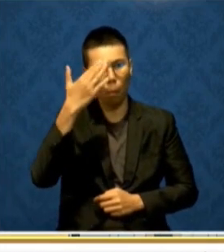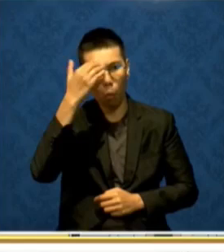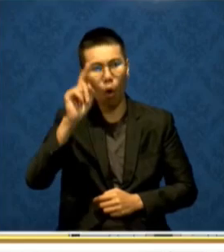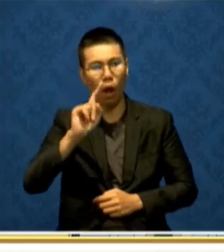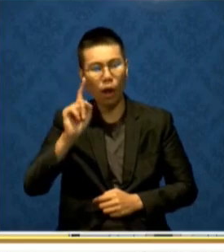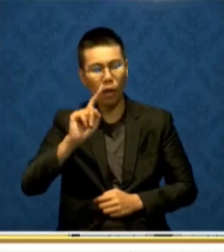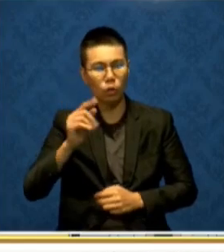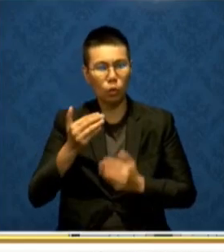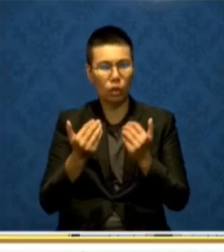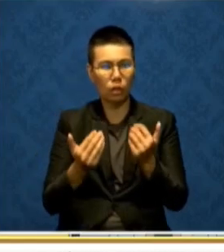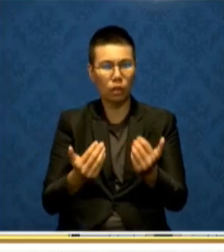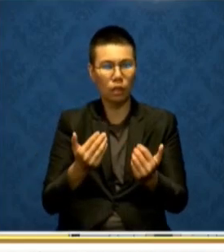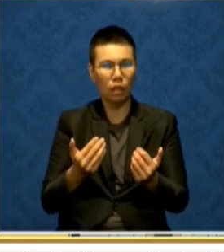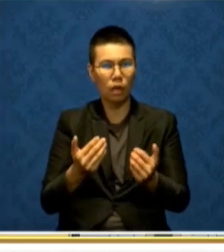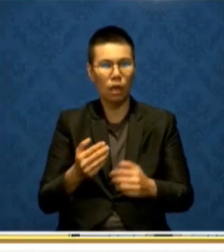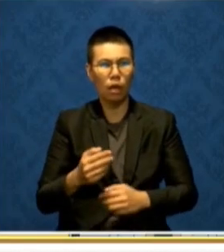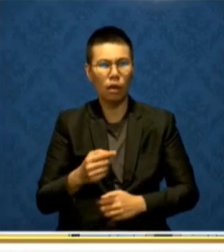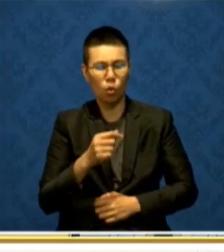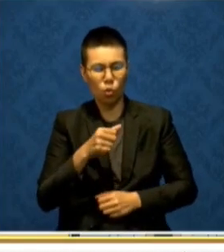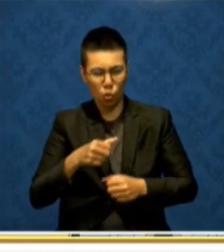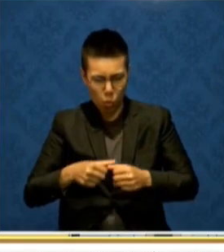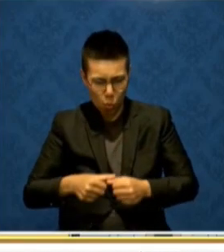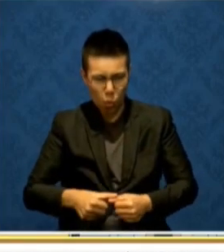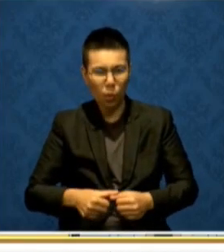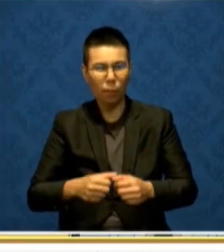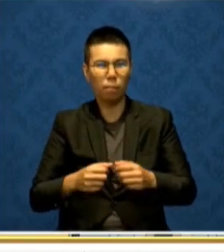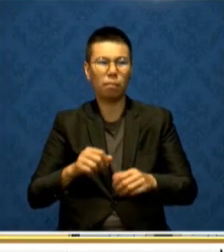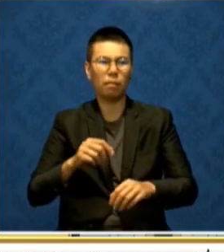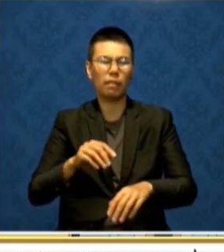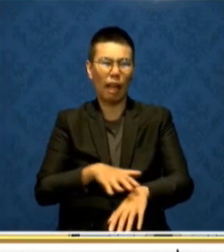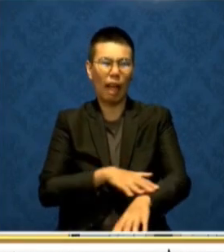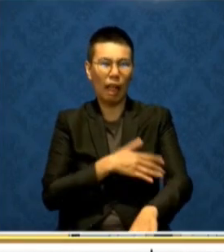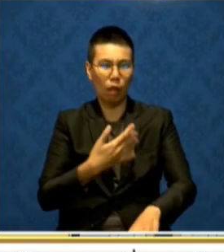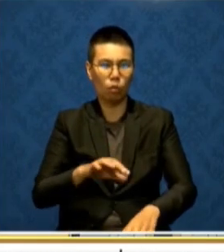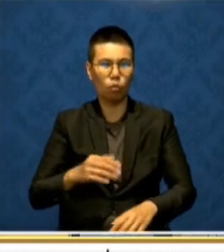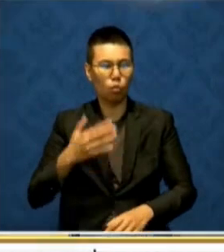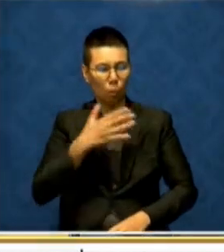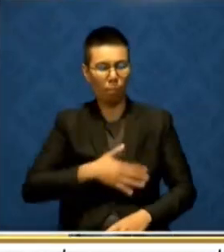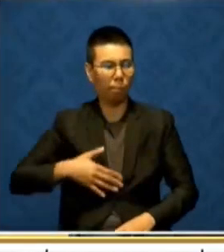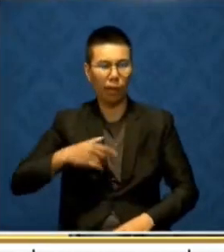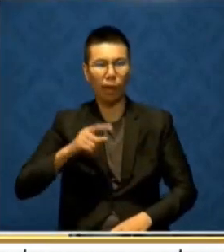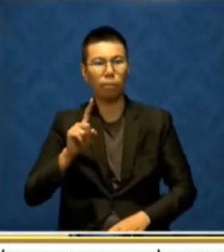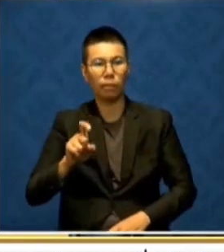อยู่ภายใต้บรยากาศอย่นี้มานานแล้วนะครับก็นำเรียจบประทานไปถึงหนวยงานที่เกยวข้ด้ครับขบคณมากคร